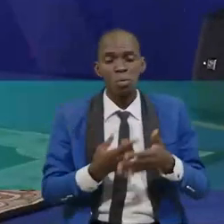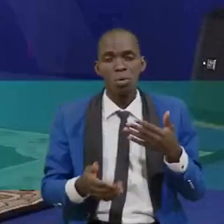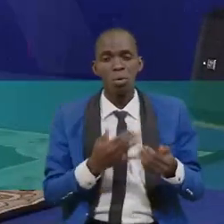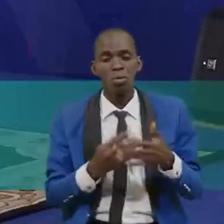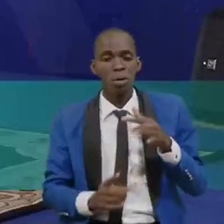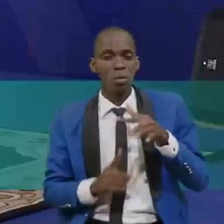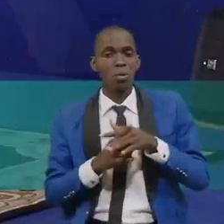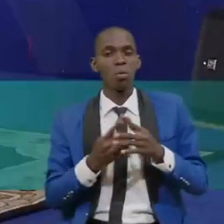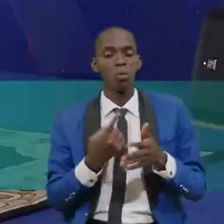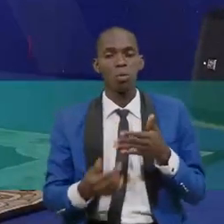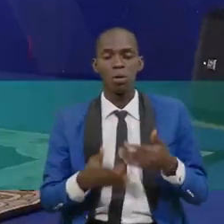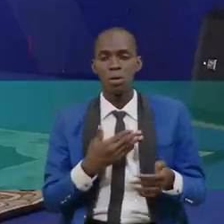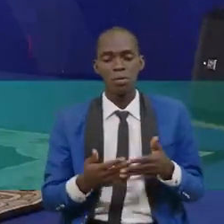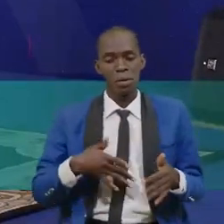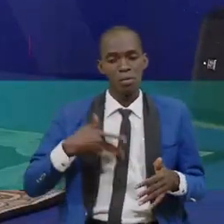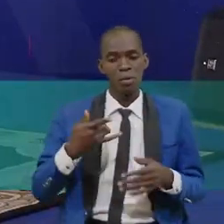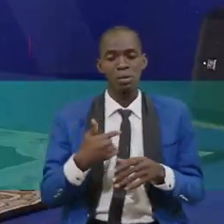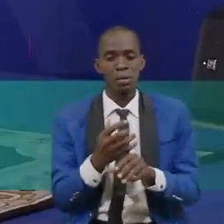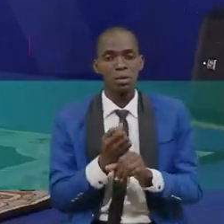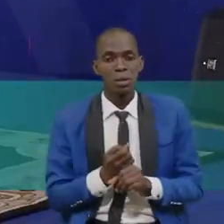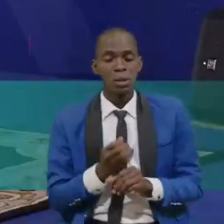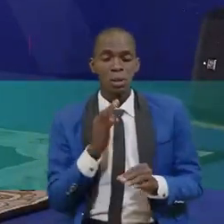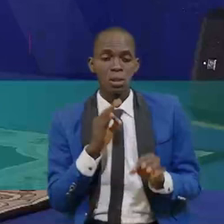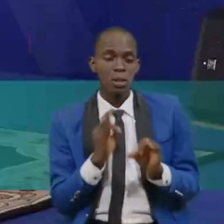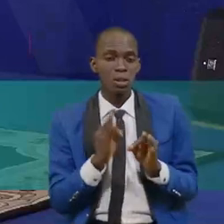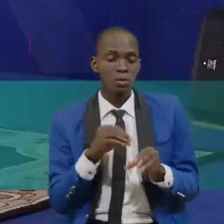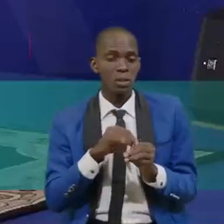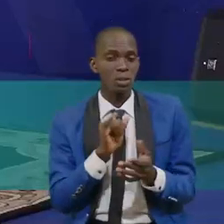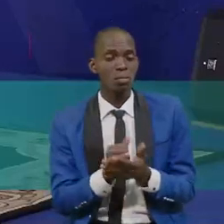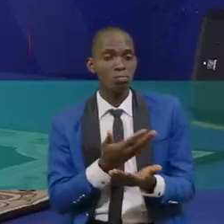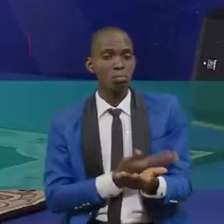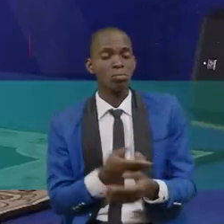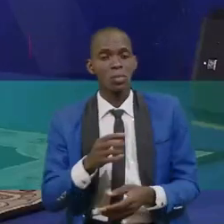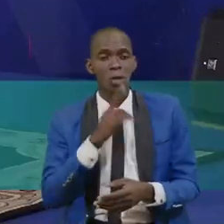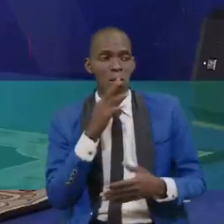que soit ce qu'ils vont à l'esprit, ou s'ils sont contents aujourd'hui,